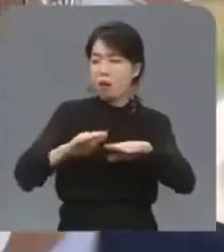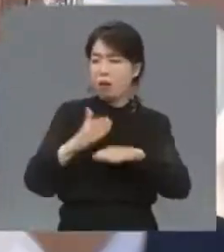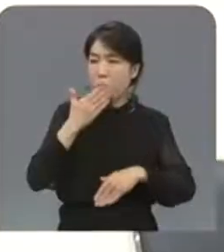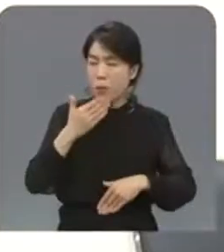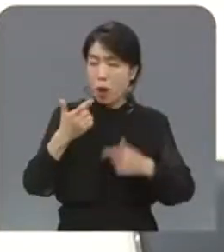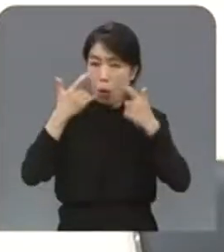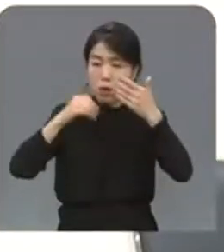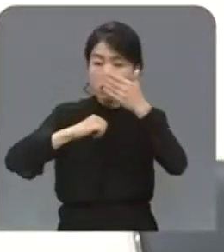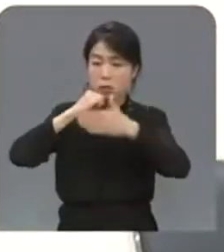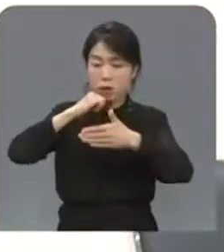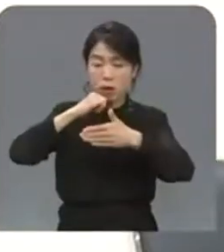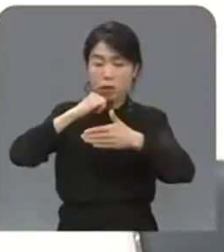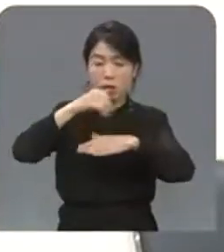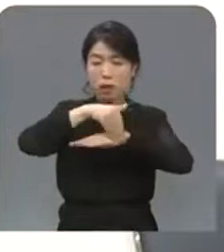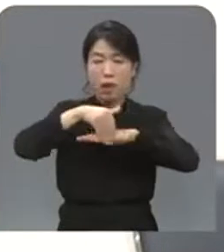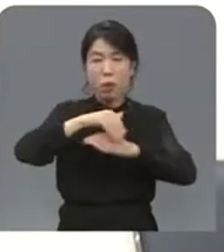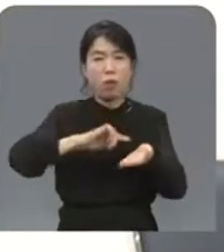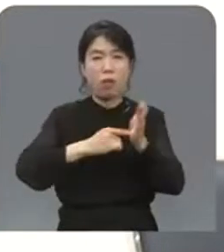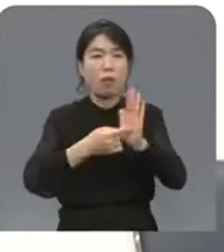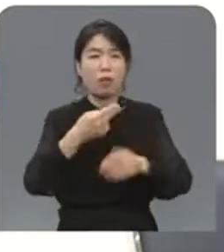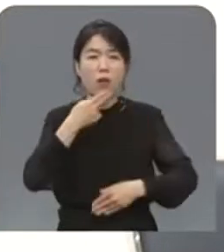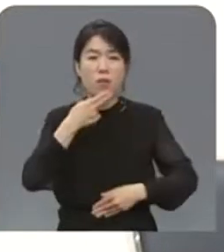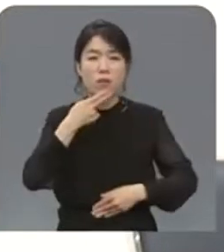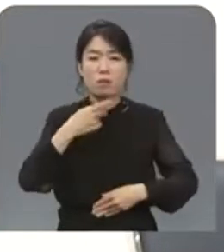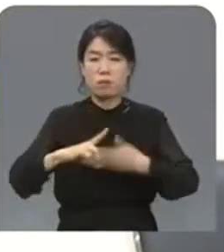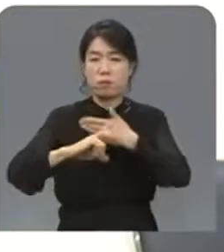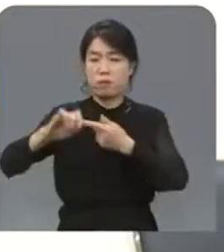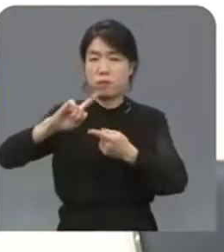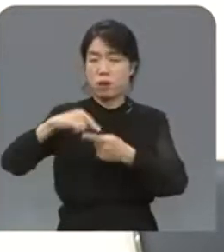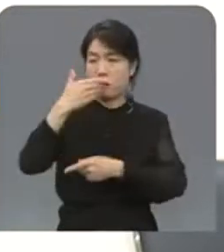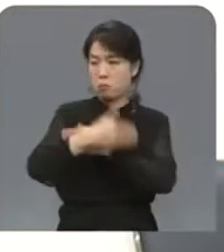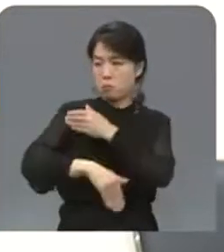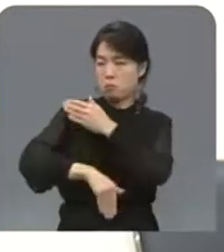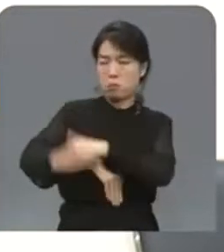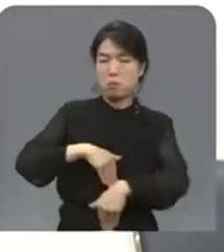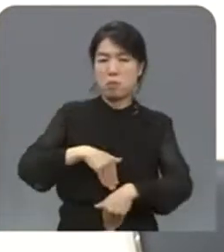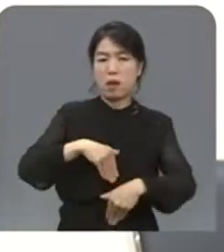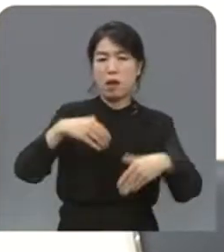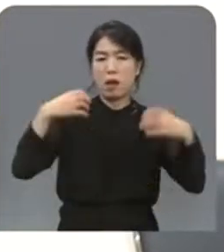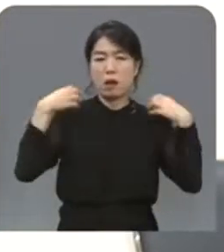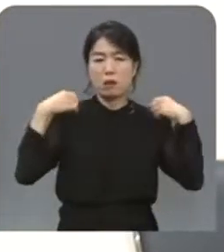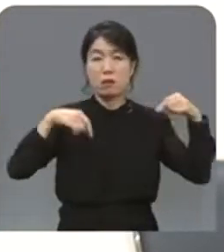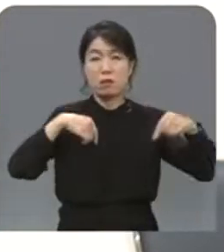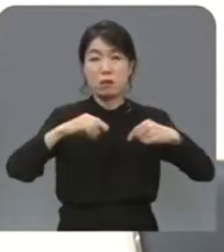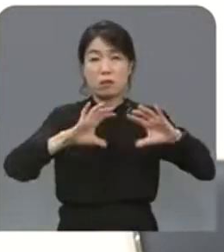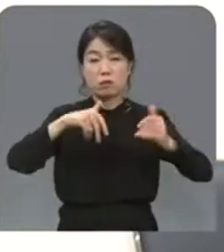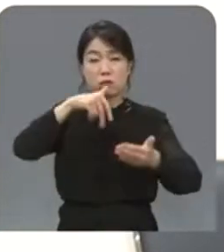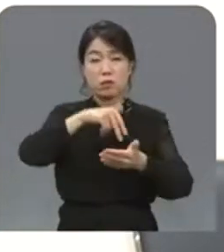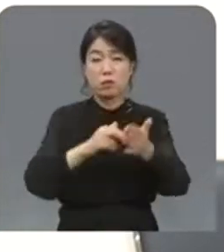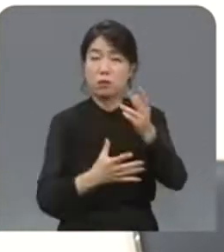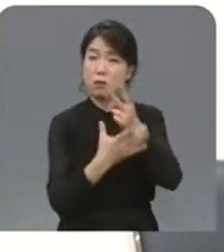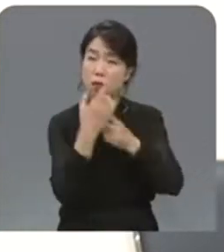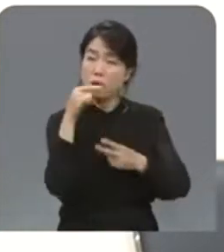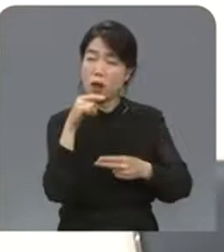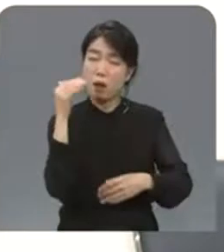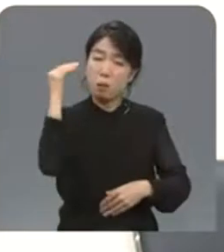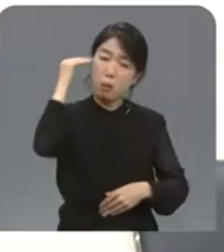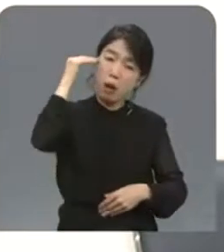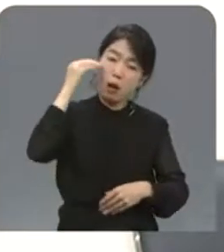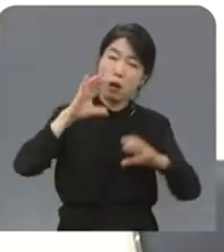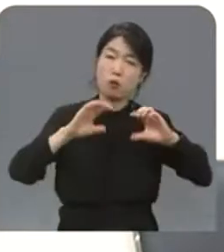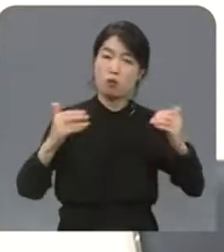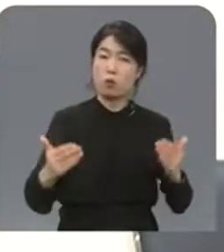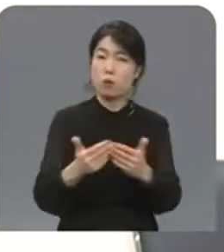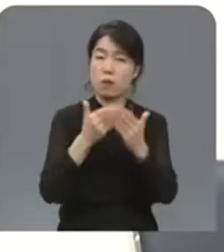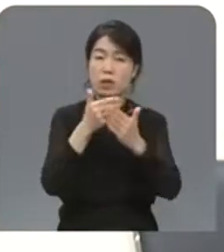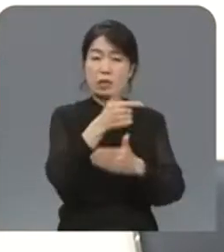때문입니다. 어떤 지역에 대한 배제 정책이 국가적인 차원에서 이 통합을 저해하고 그리고